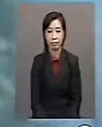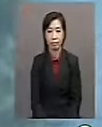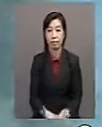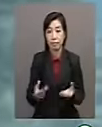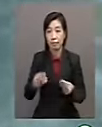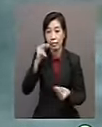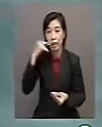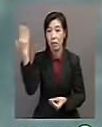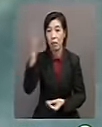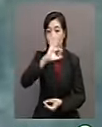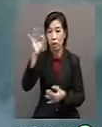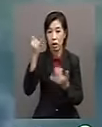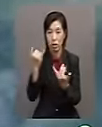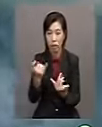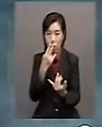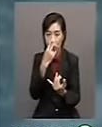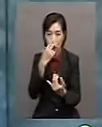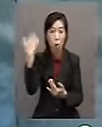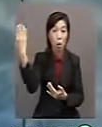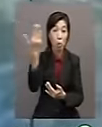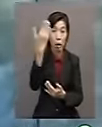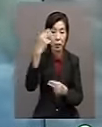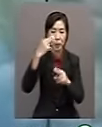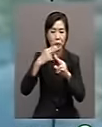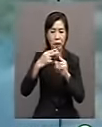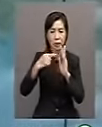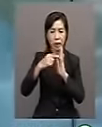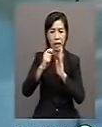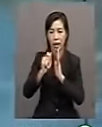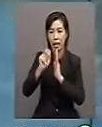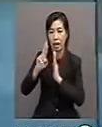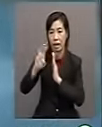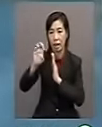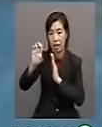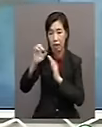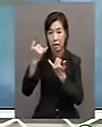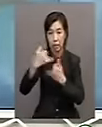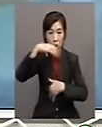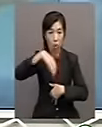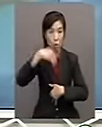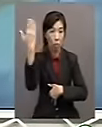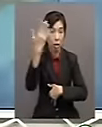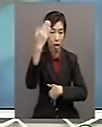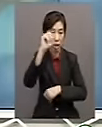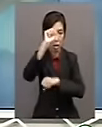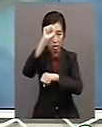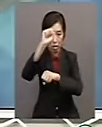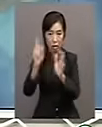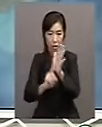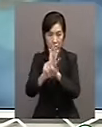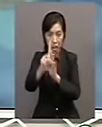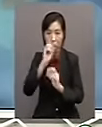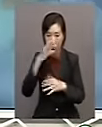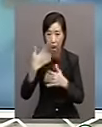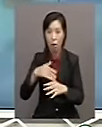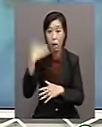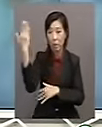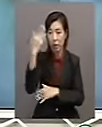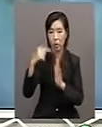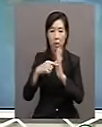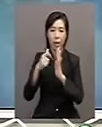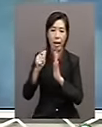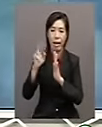ดินน้ำลมฟ้าพยากรณ์วันนี้คงเกาะติดพายุแอลรี่นะครับแม้ว่าล่าสุดนั้นกรมอุตุนิยมวิทยาจะออกประกาศเตือนฉบับที่1และไม่มีผลกระทบกับประเทศไทยเพ